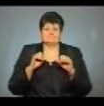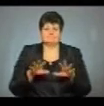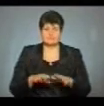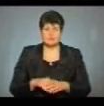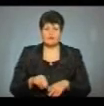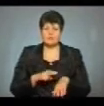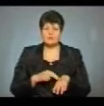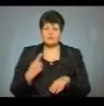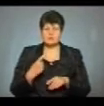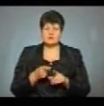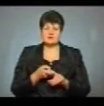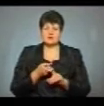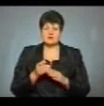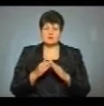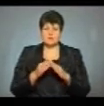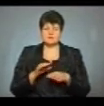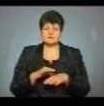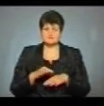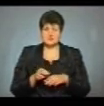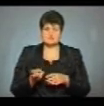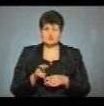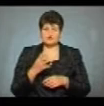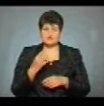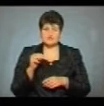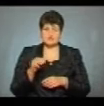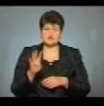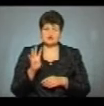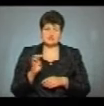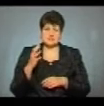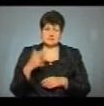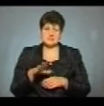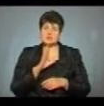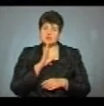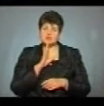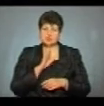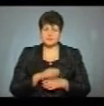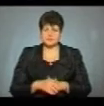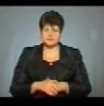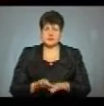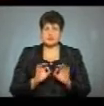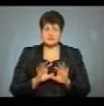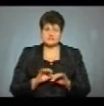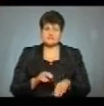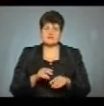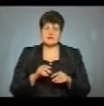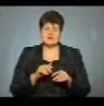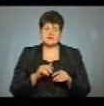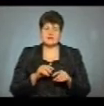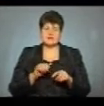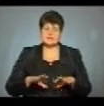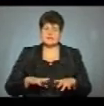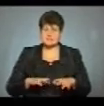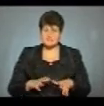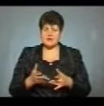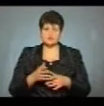області через домашнє насильство цього року звернулося 4450 жінок, розповів інспектор управління превентивної